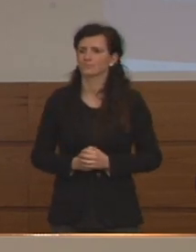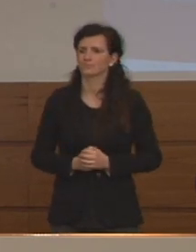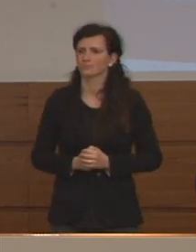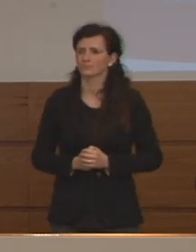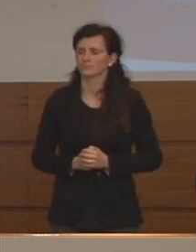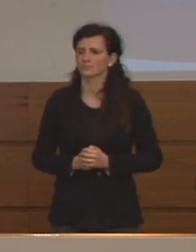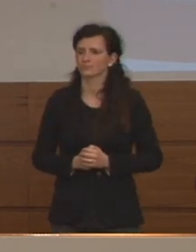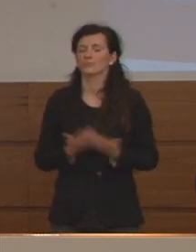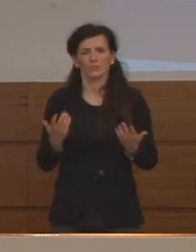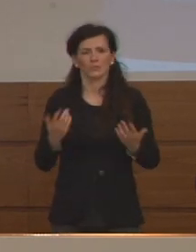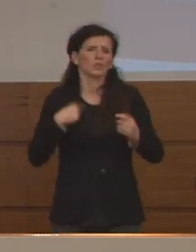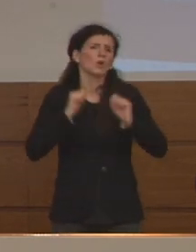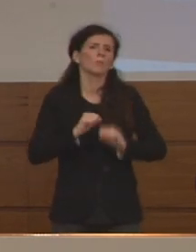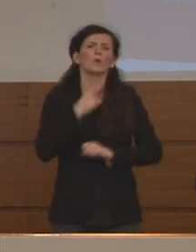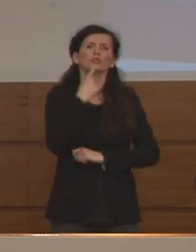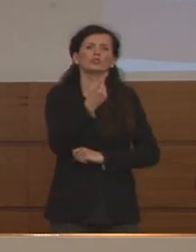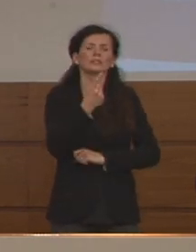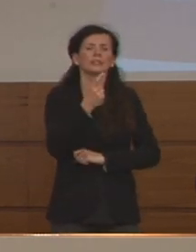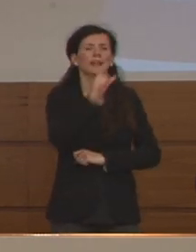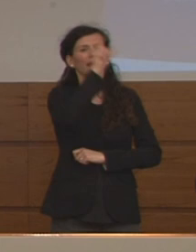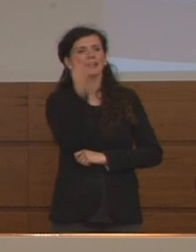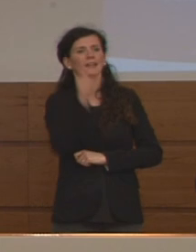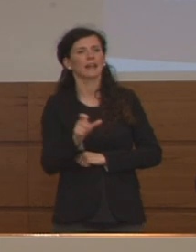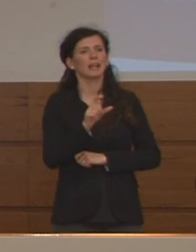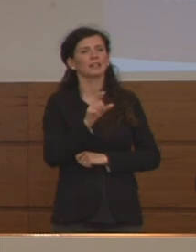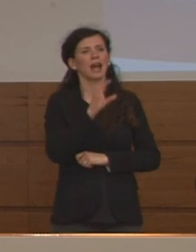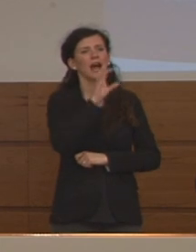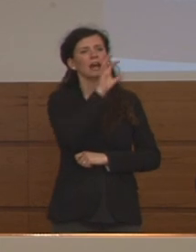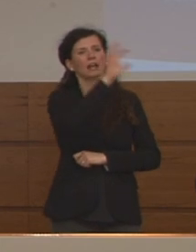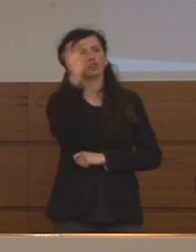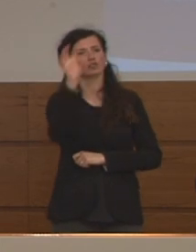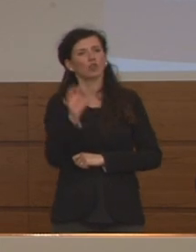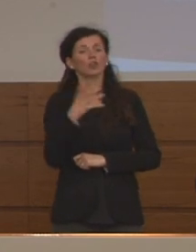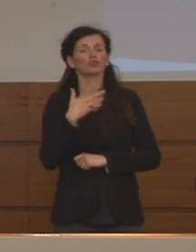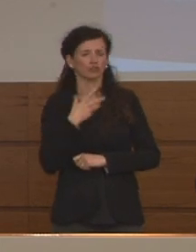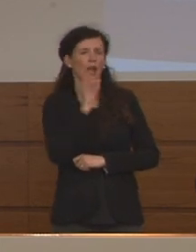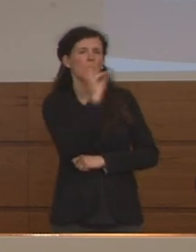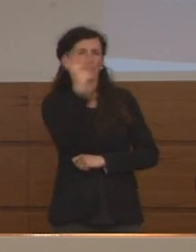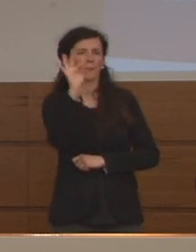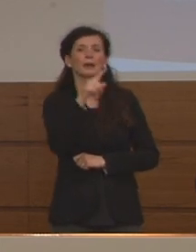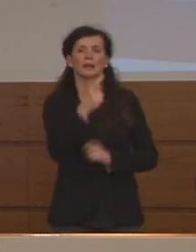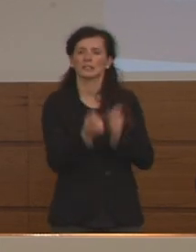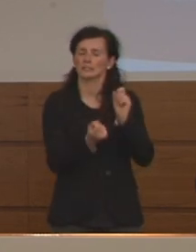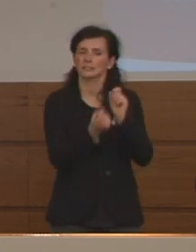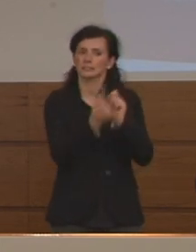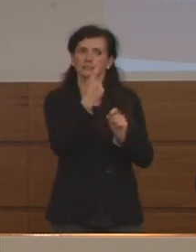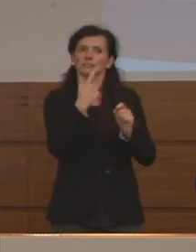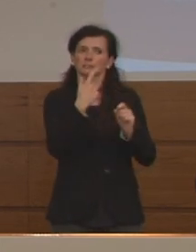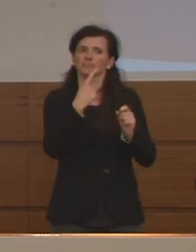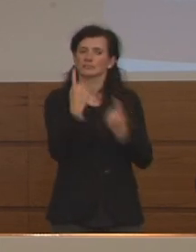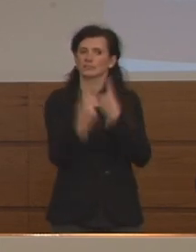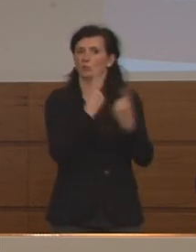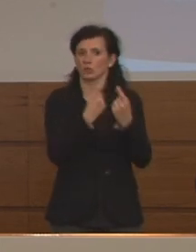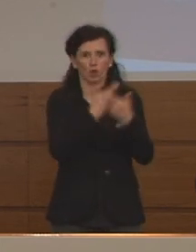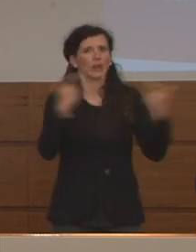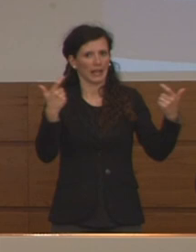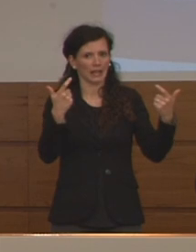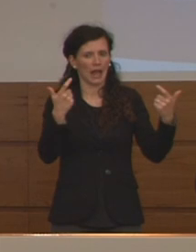regioni che sono più colpi degli altri però i dati che noi oggi riscontriamo come avete visto anche nel corso di questa